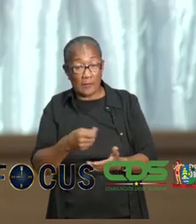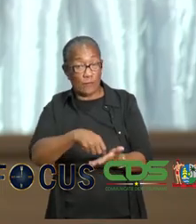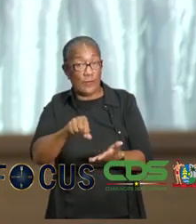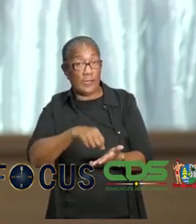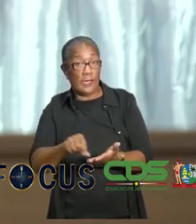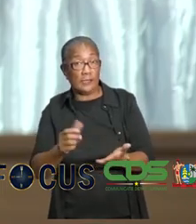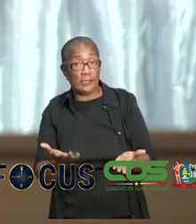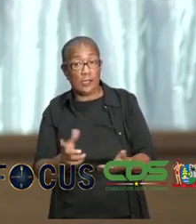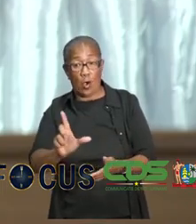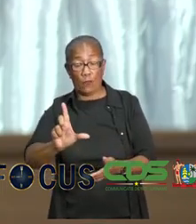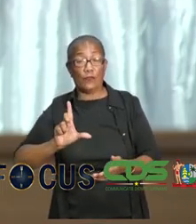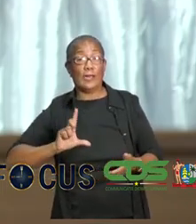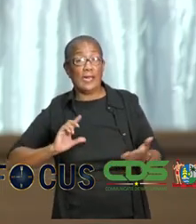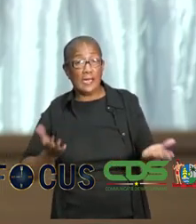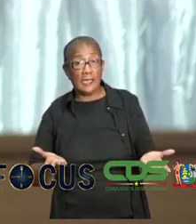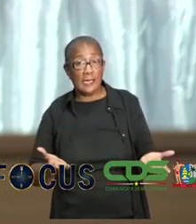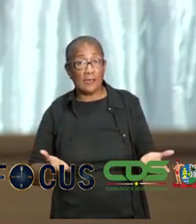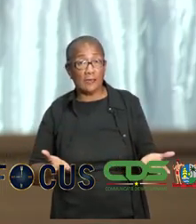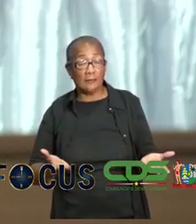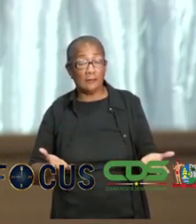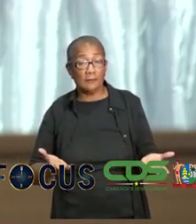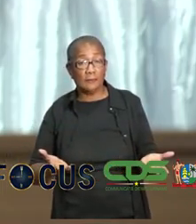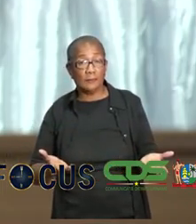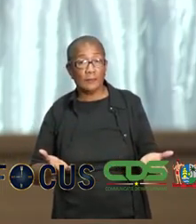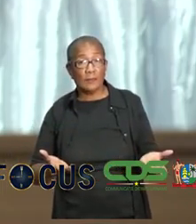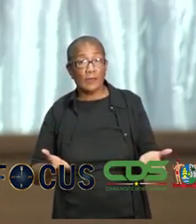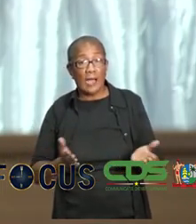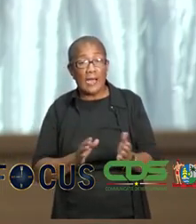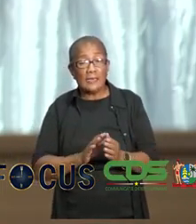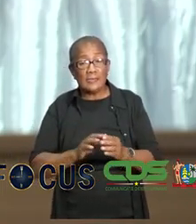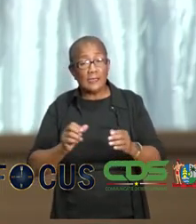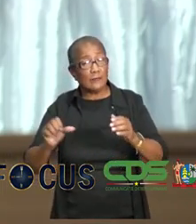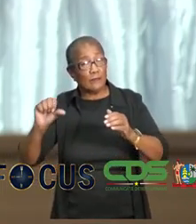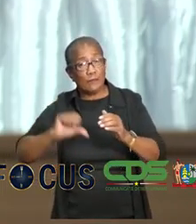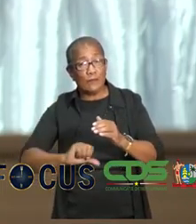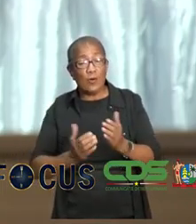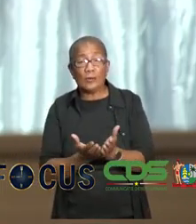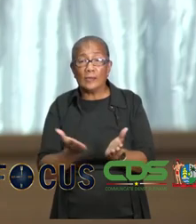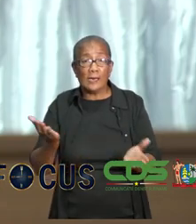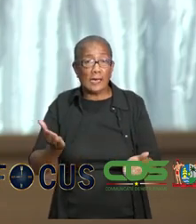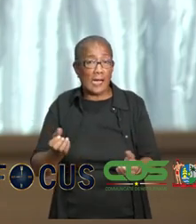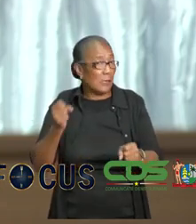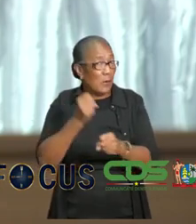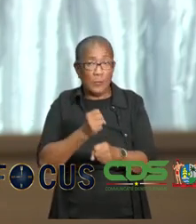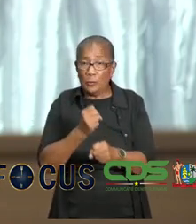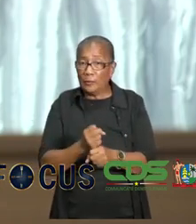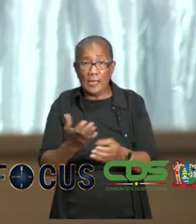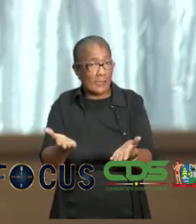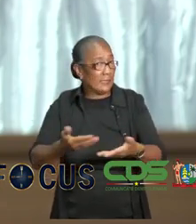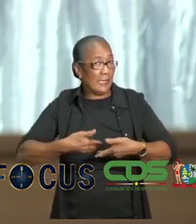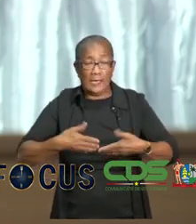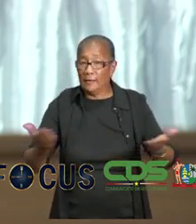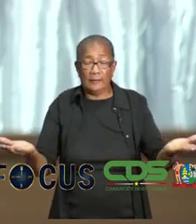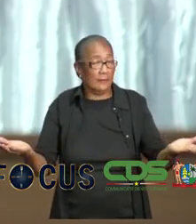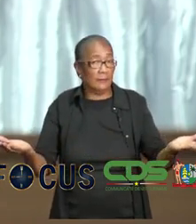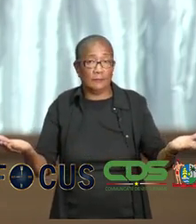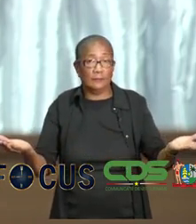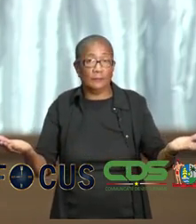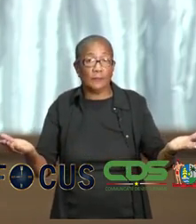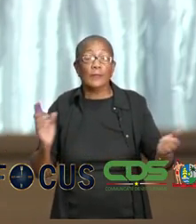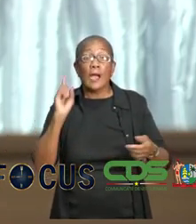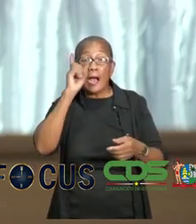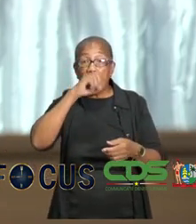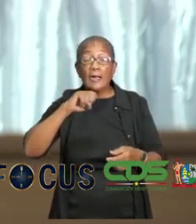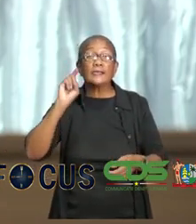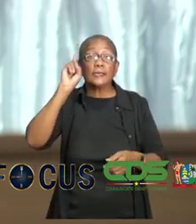middels leningen, zorgt voor scheefgroei als daar geen productie tegenover staat. Als het gaat